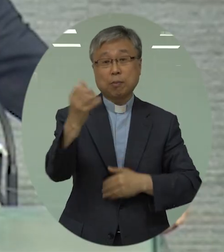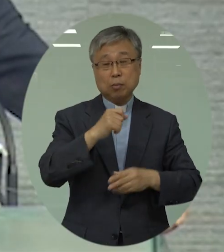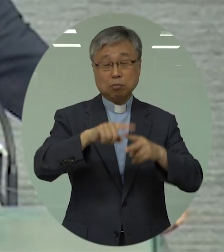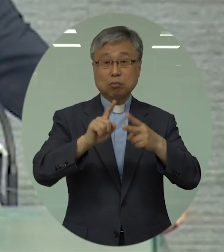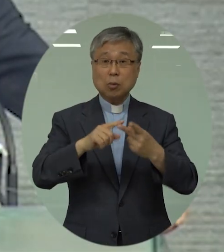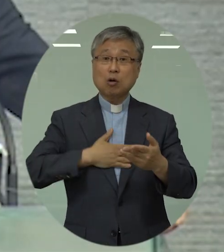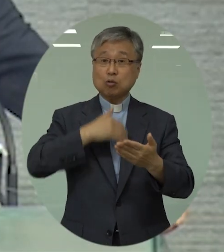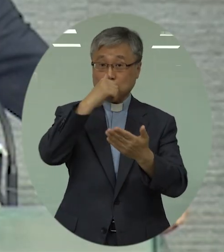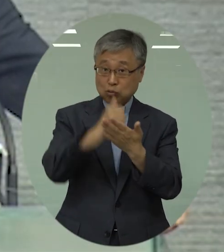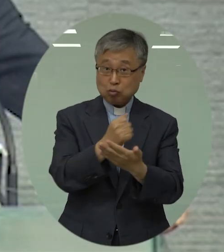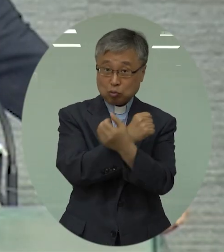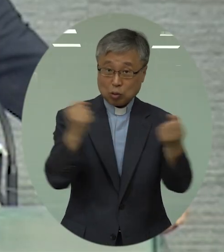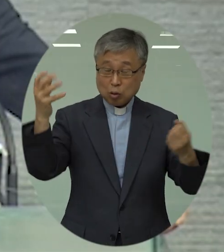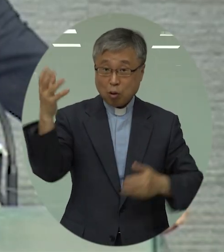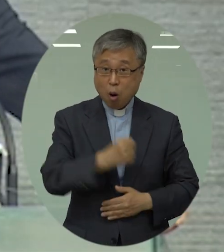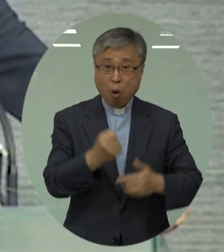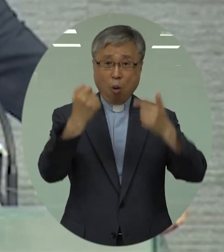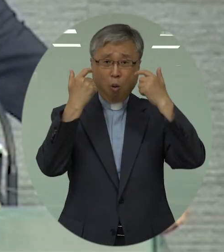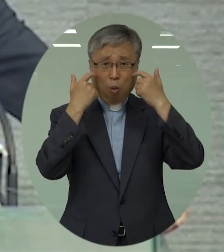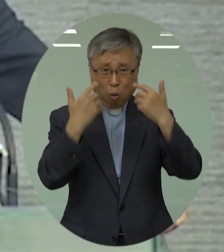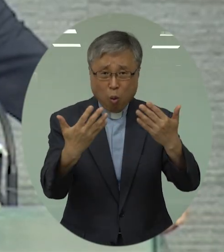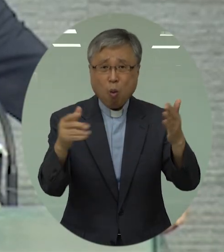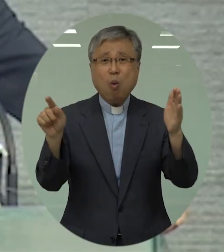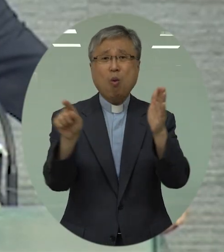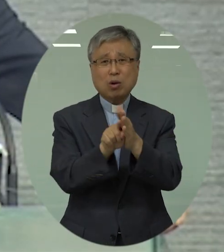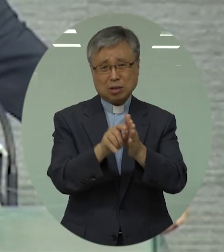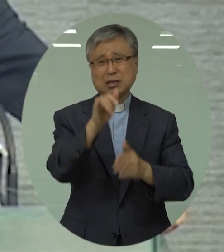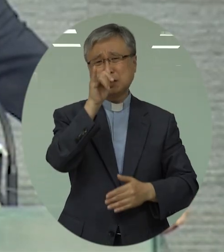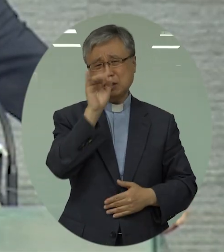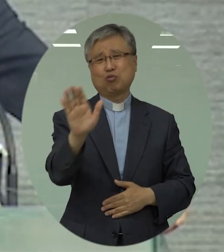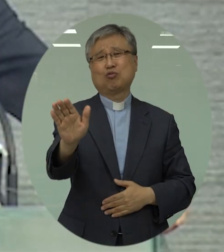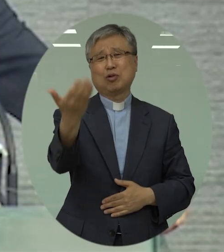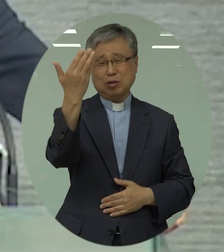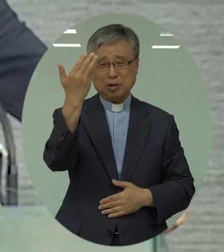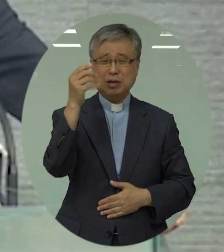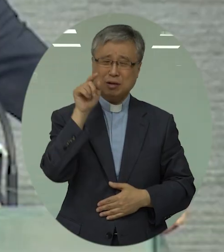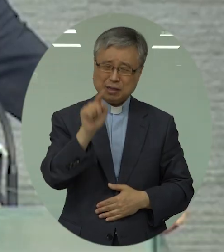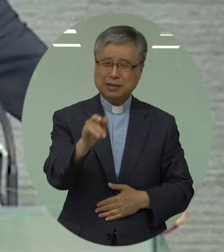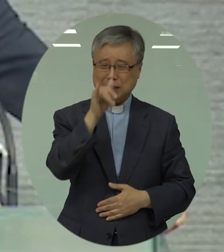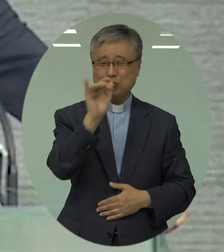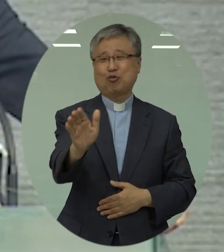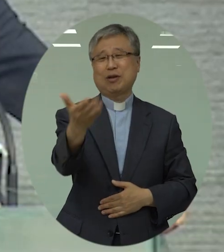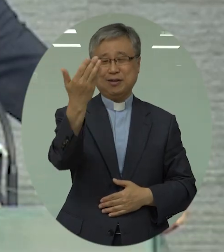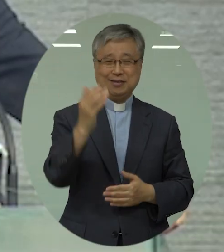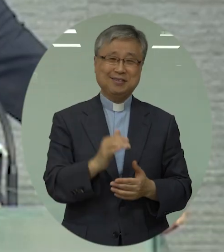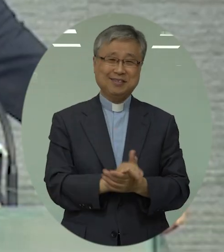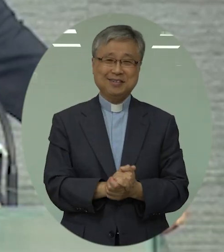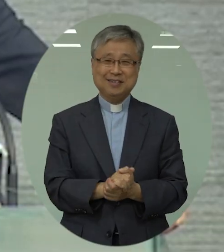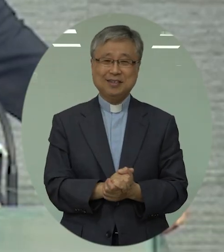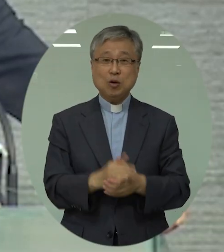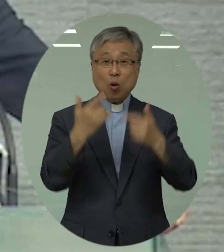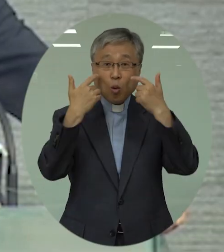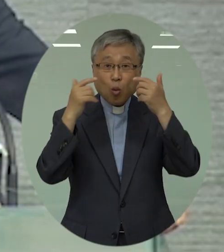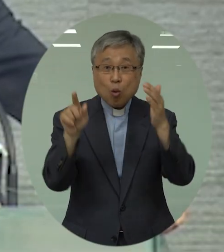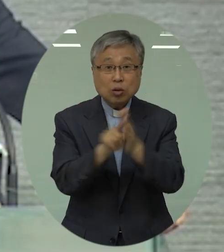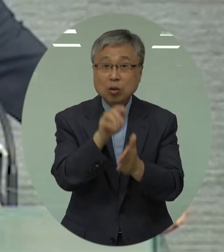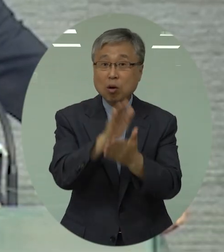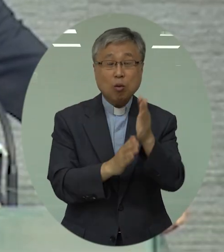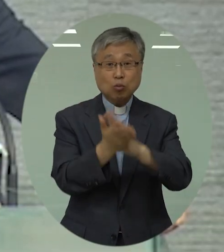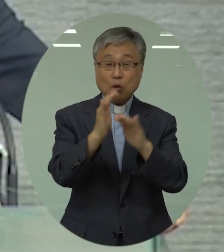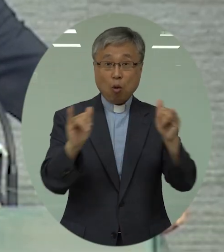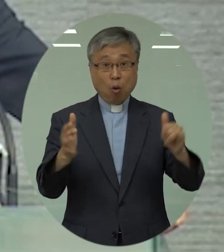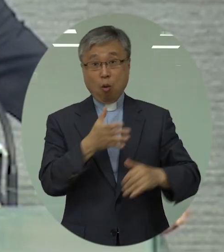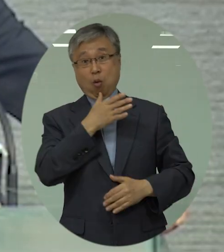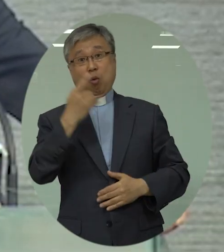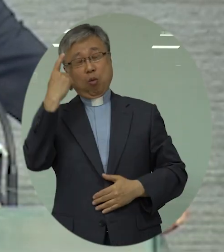죄사함 받았다. 이 확신이 있어야 돼. 이 확신이 반드시 있어야 돼. 이 확신 오는 사람들 의외로